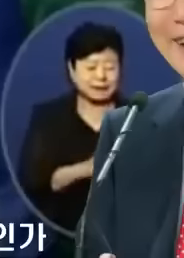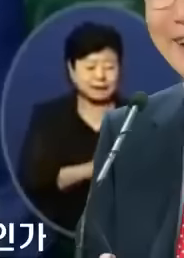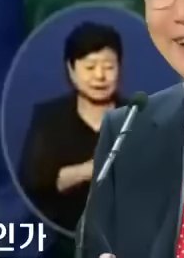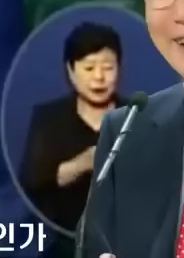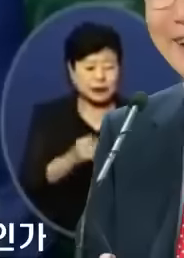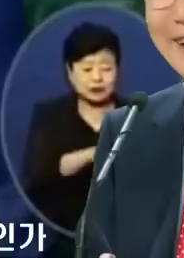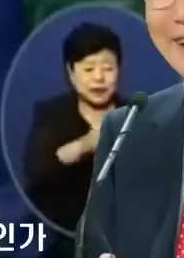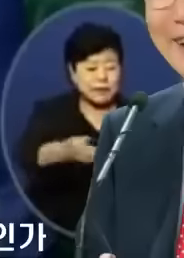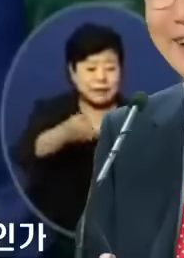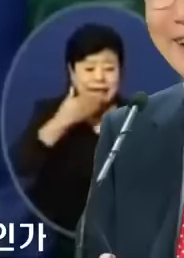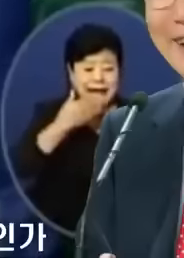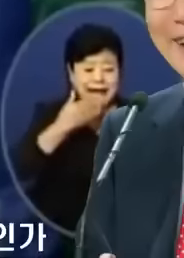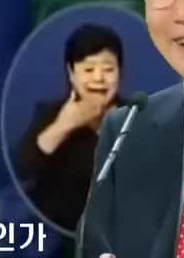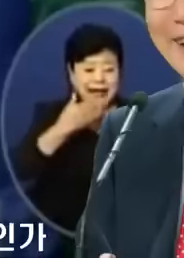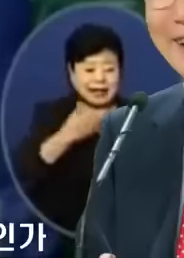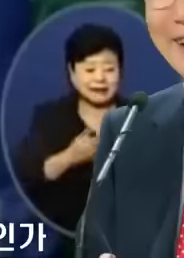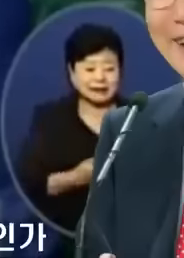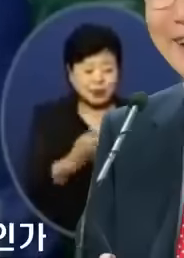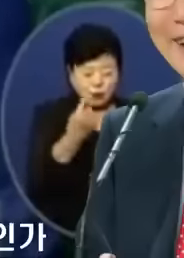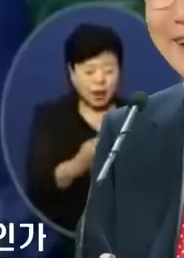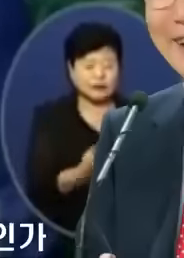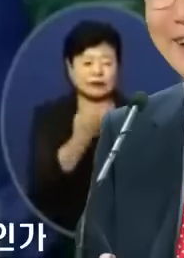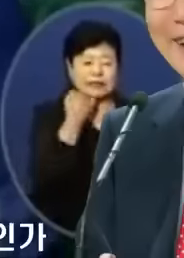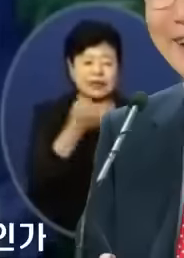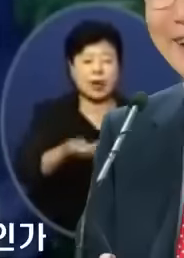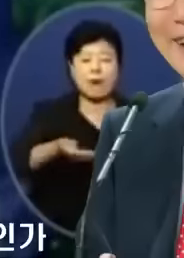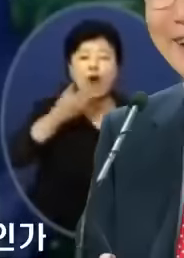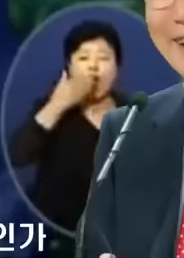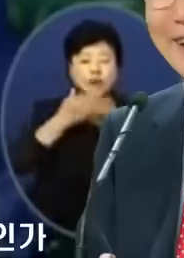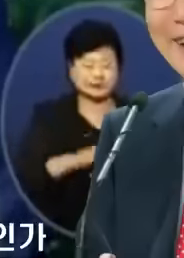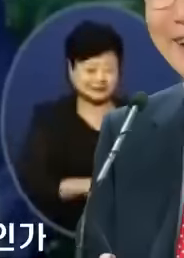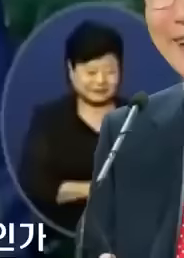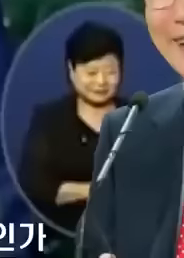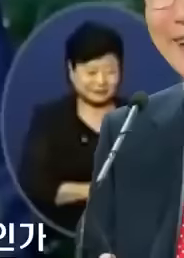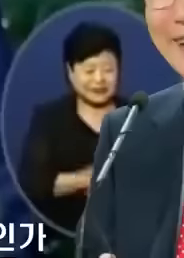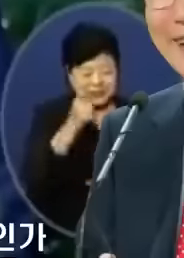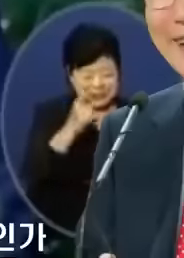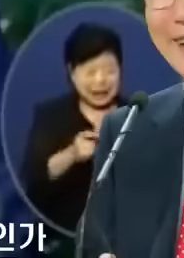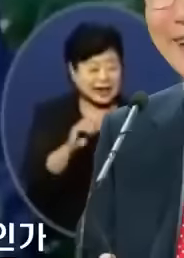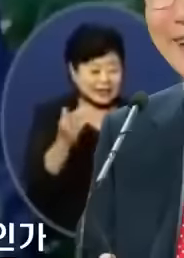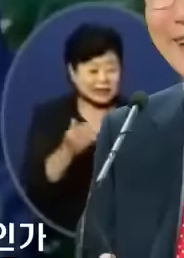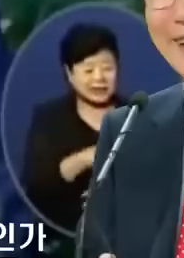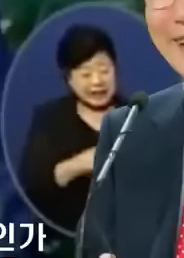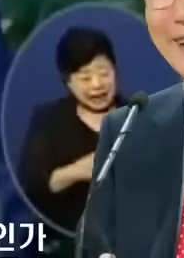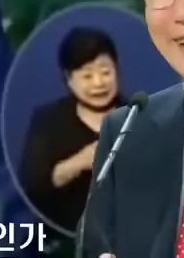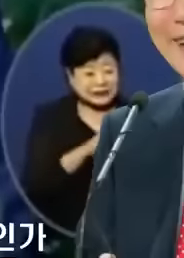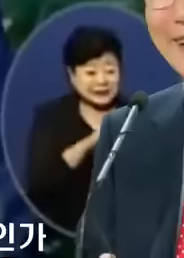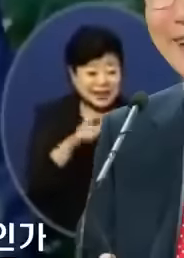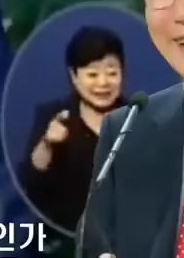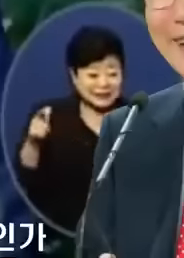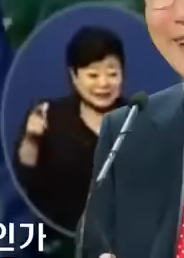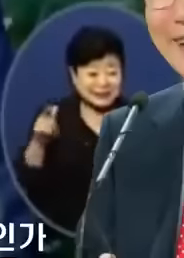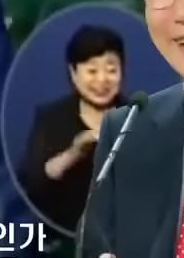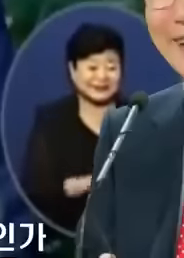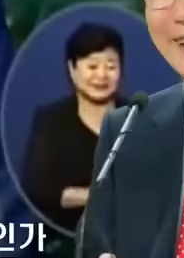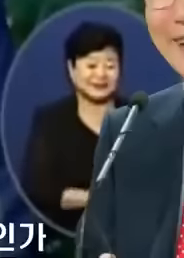밥이다, 얼마에 좋느라 먹어주마, 더 강해지지 약해지지 아니한다는